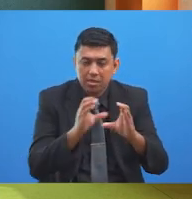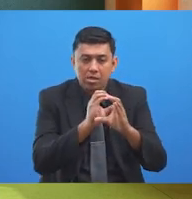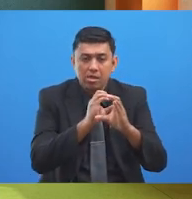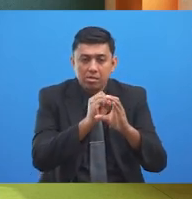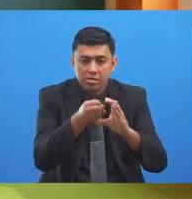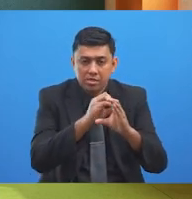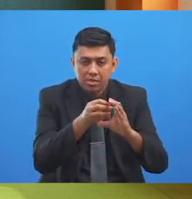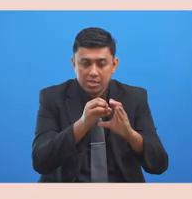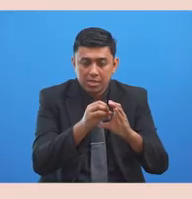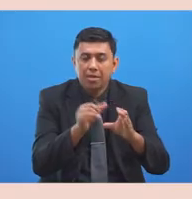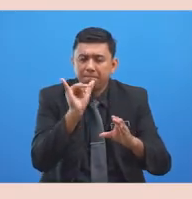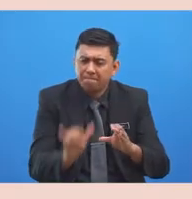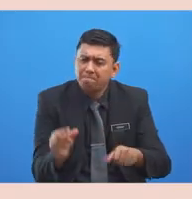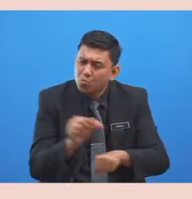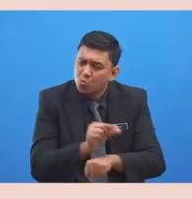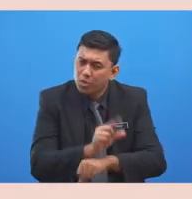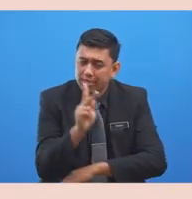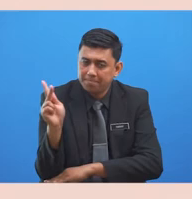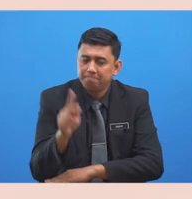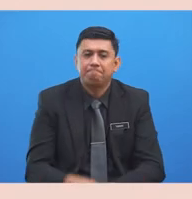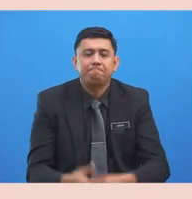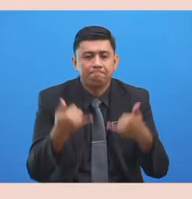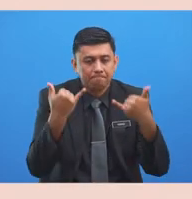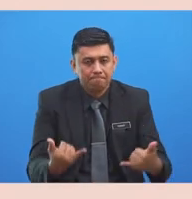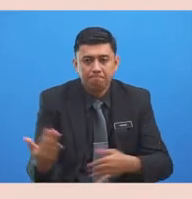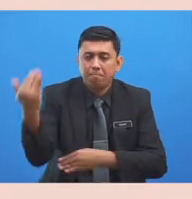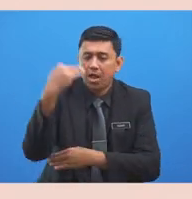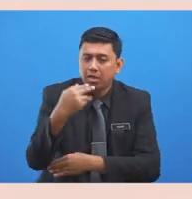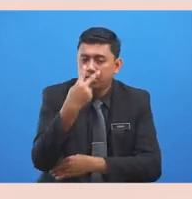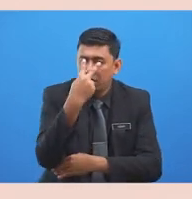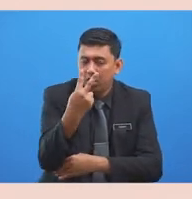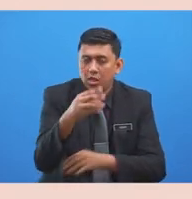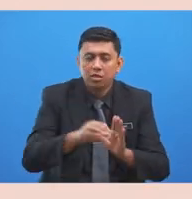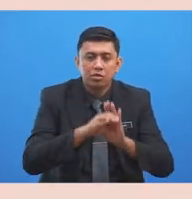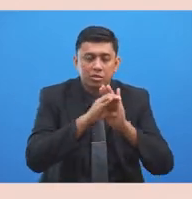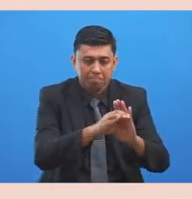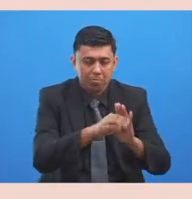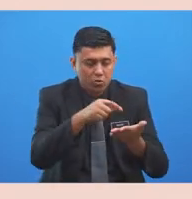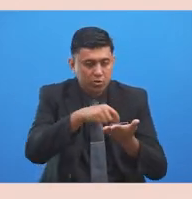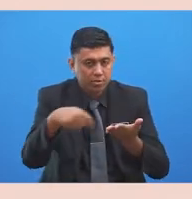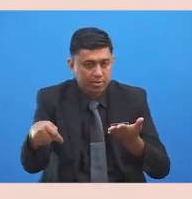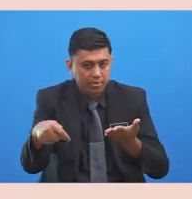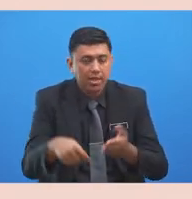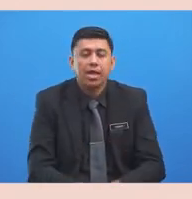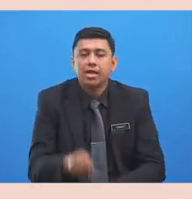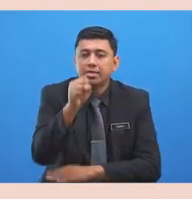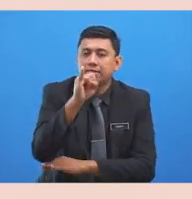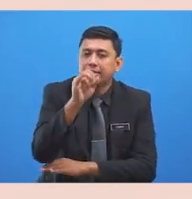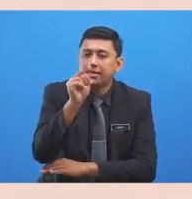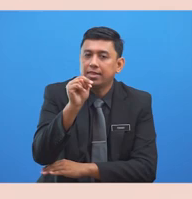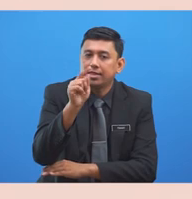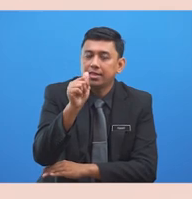yang digunakan. Sekarang, mari kita lihat contoh penulisan sinteks